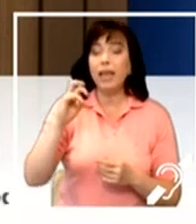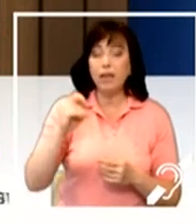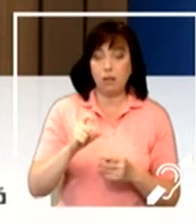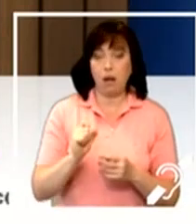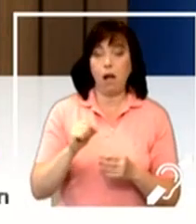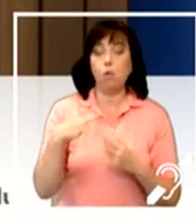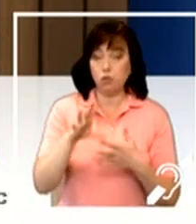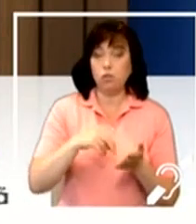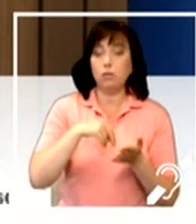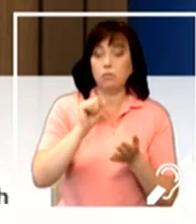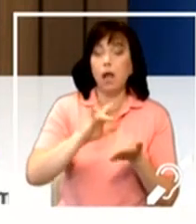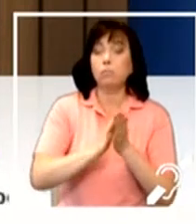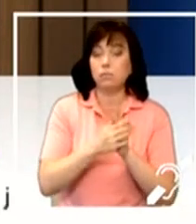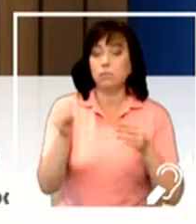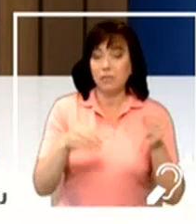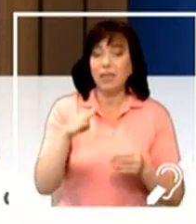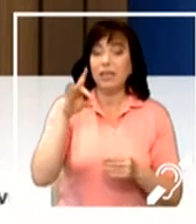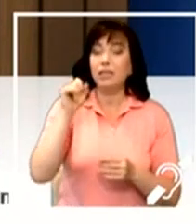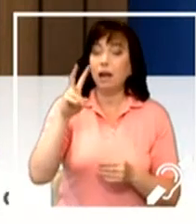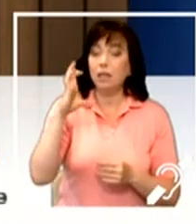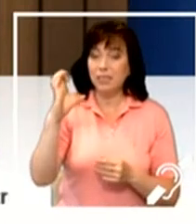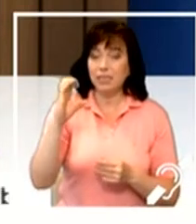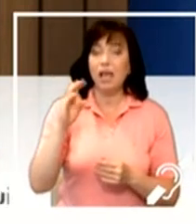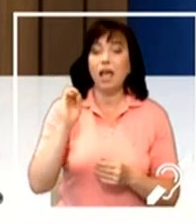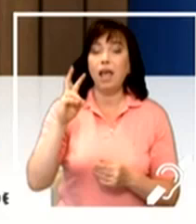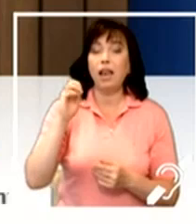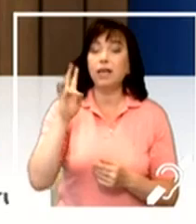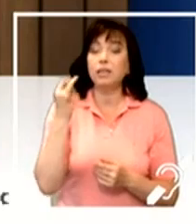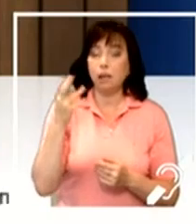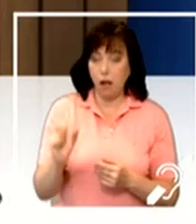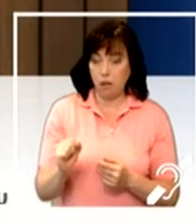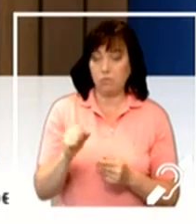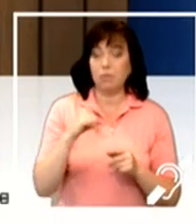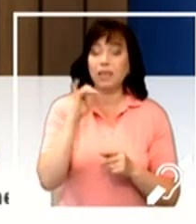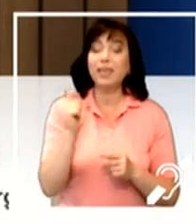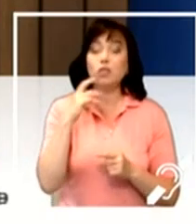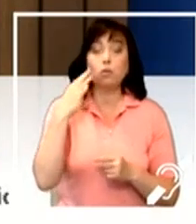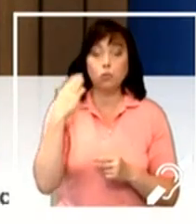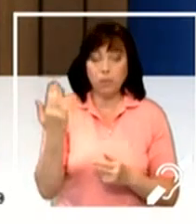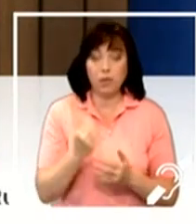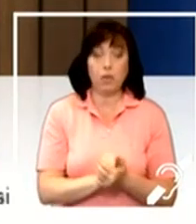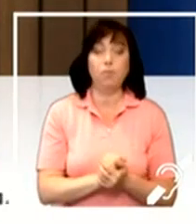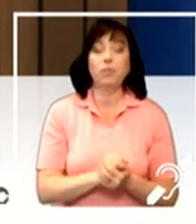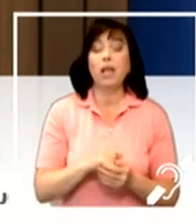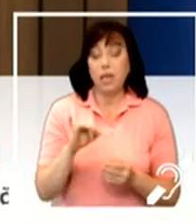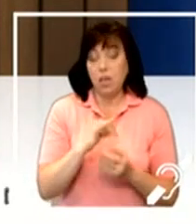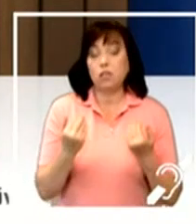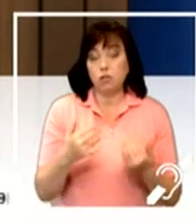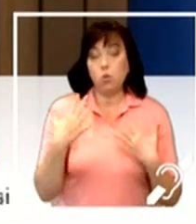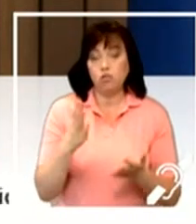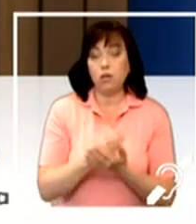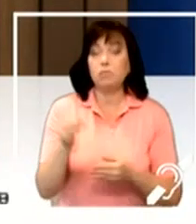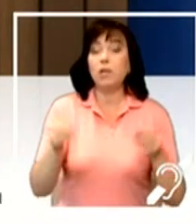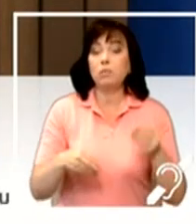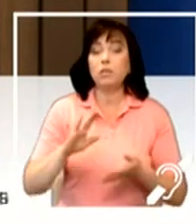de urgență a energiei electrice cu Transelectrica, compania din România. Deci, la etapa actuală, deja sunt